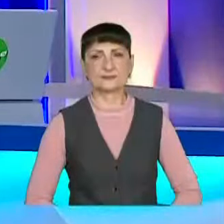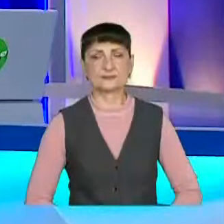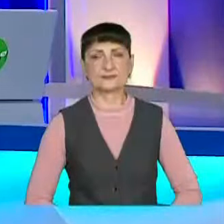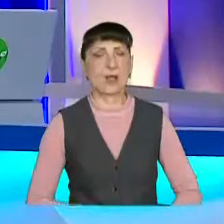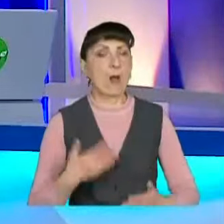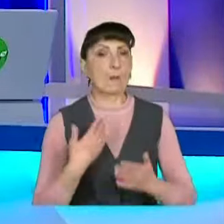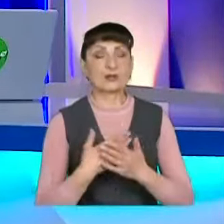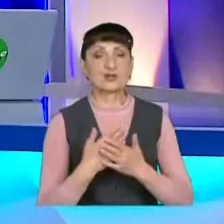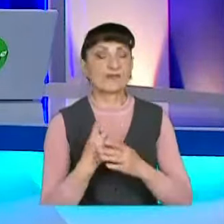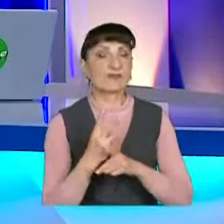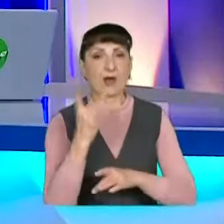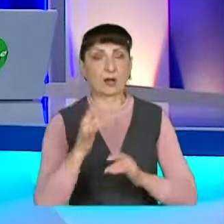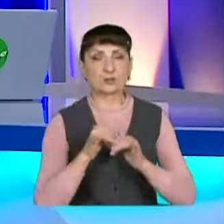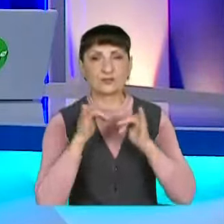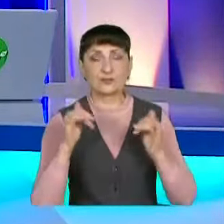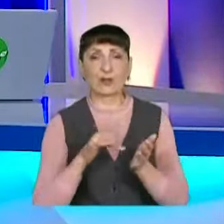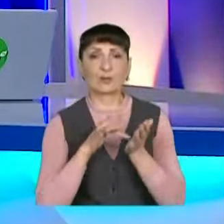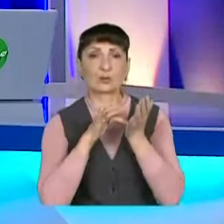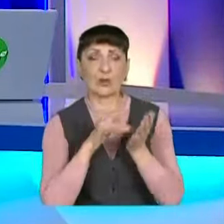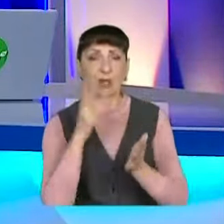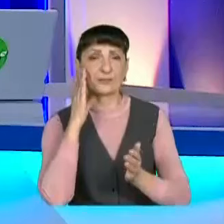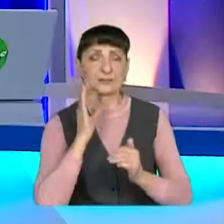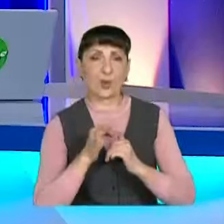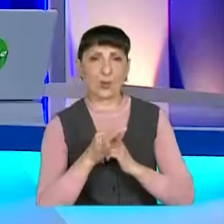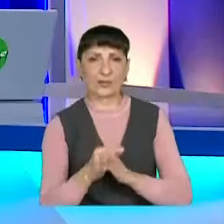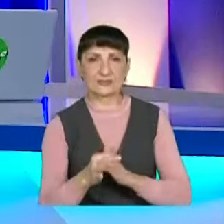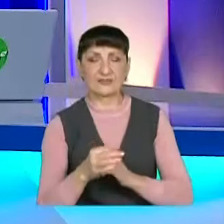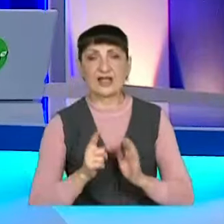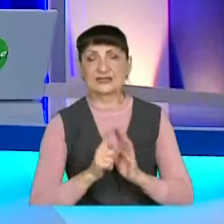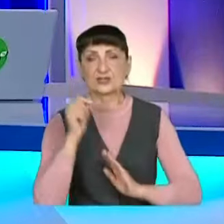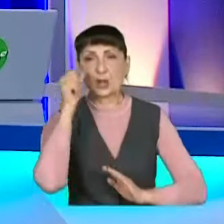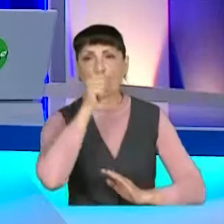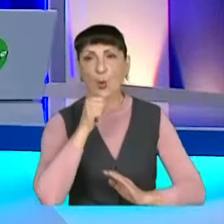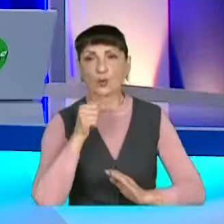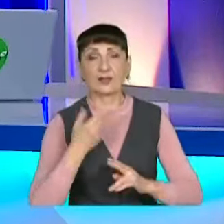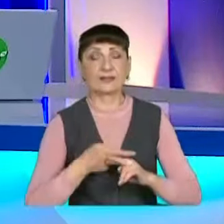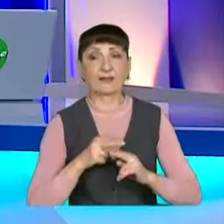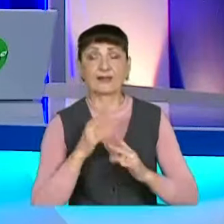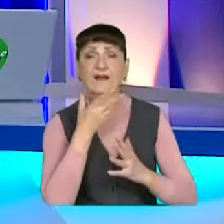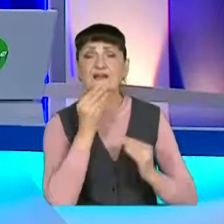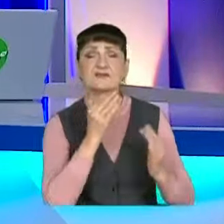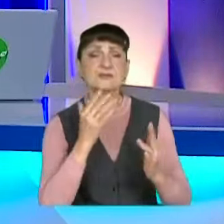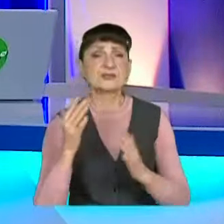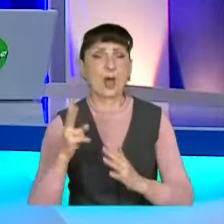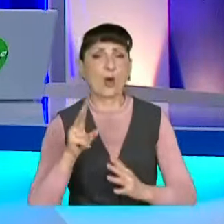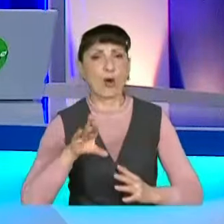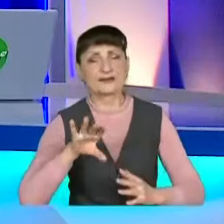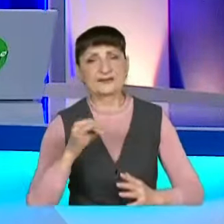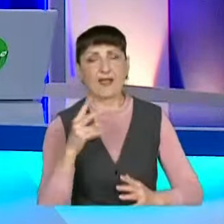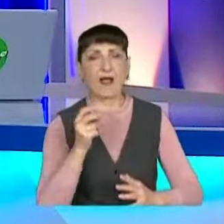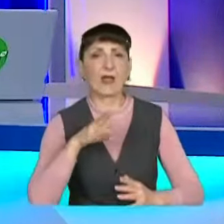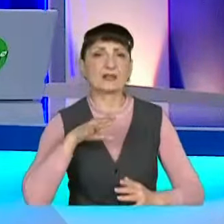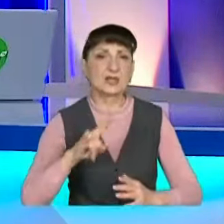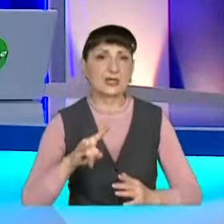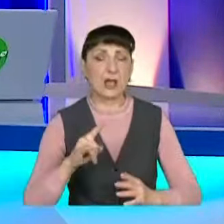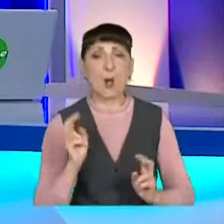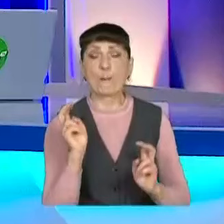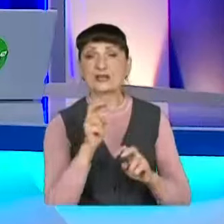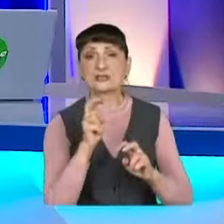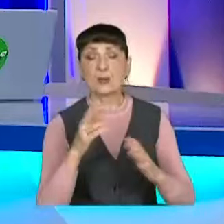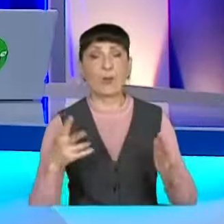Почти вдвое вырос поток туристов в Алматинскую область. С начала года такие живописные места, как Кольца и Кайнды, не только посетили